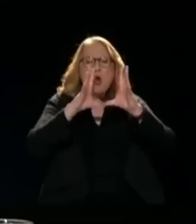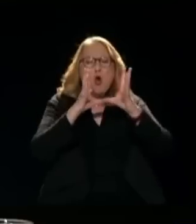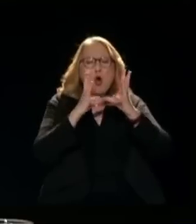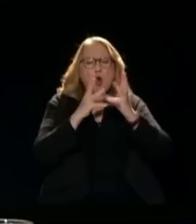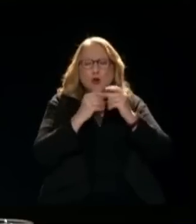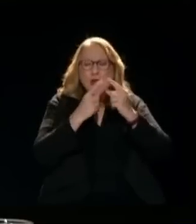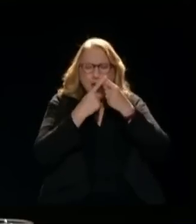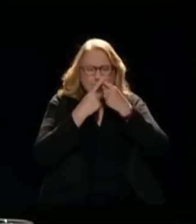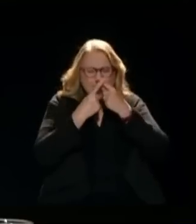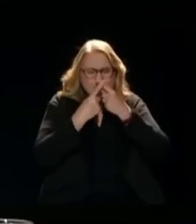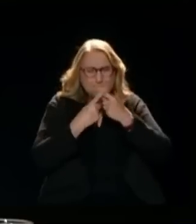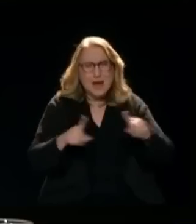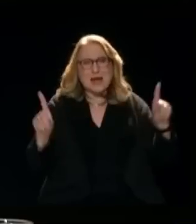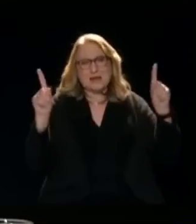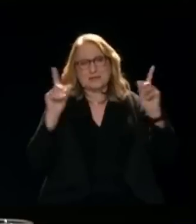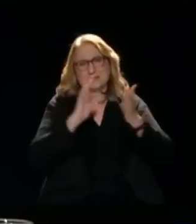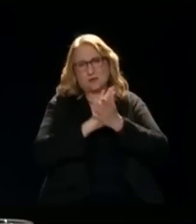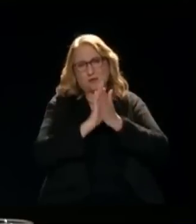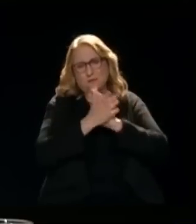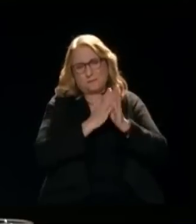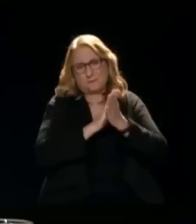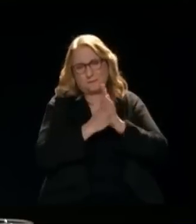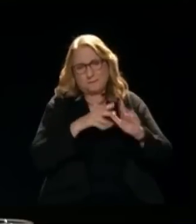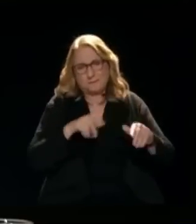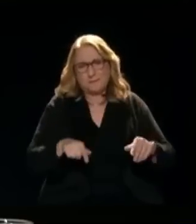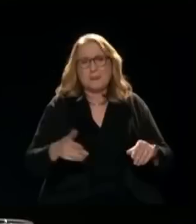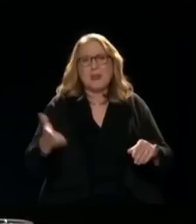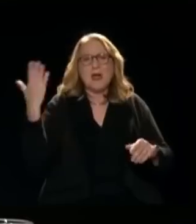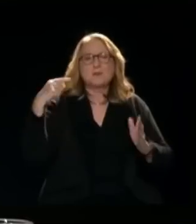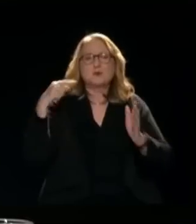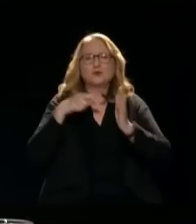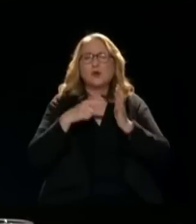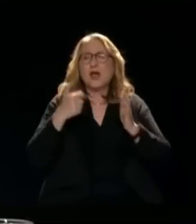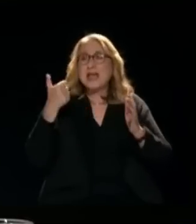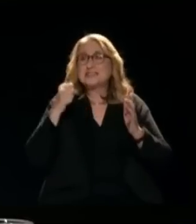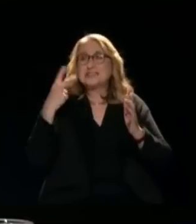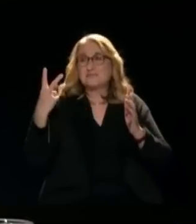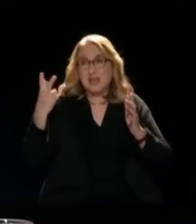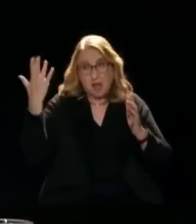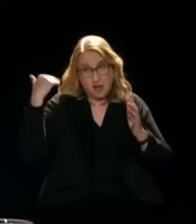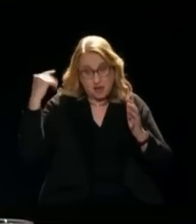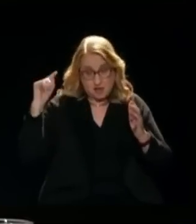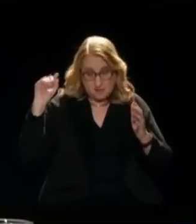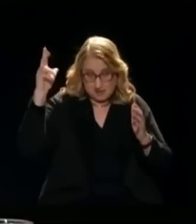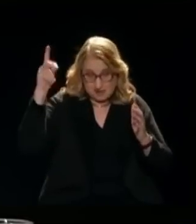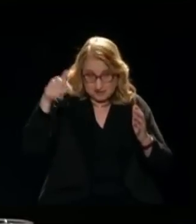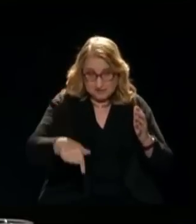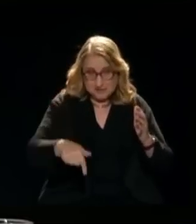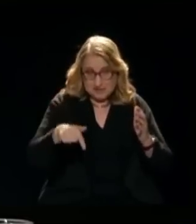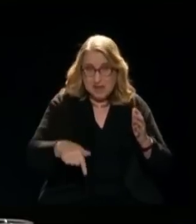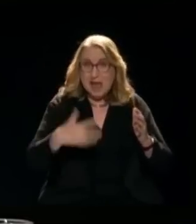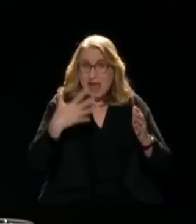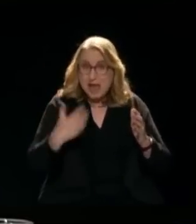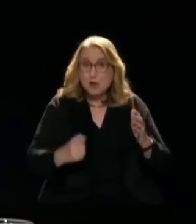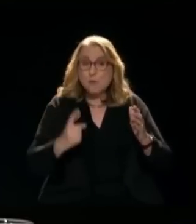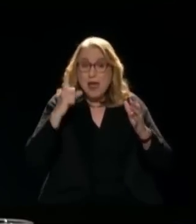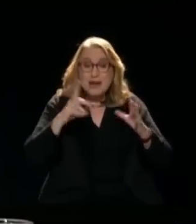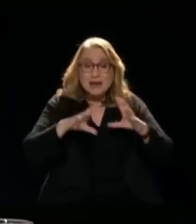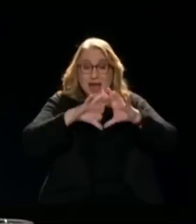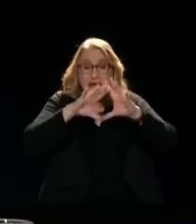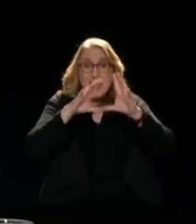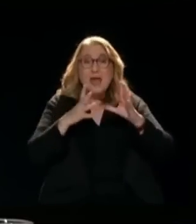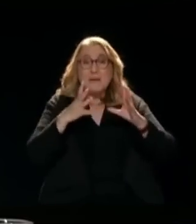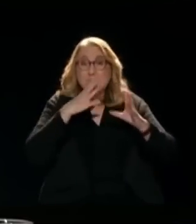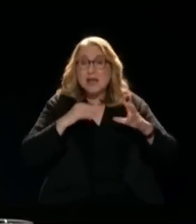έχει κοινοβουλευτική συνένεση και αυτό μας διαφοροποιεί από τη Χούντα του 67, αλλά στην πραγματικότητα έχουμε ένα ολοκληρωτικό καθεστώς όπου οι θεσμοί